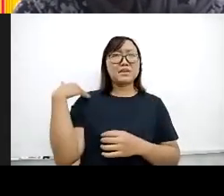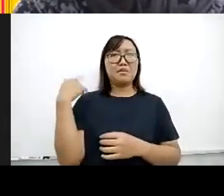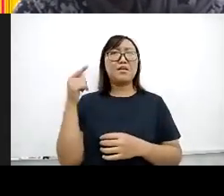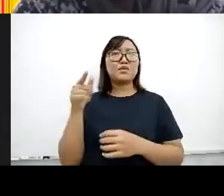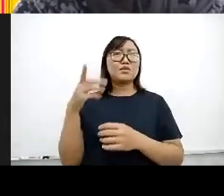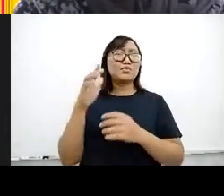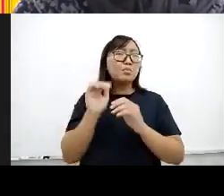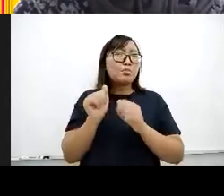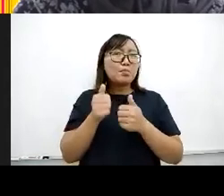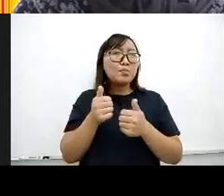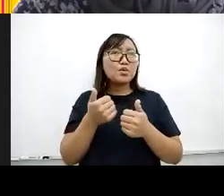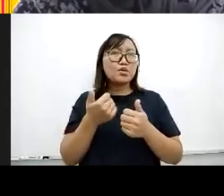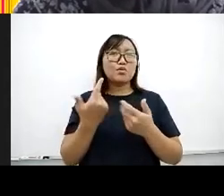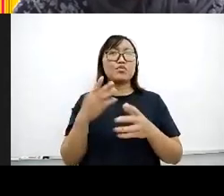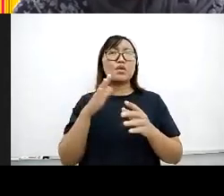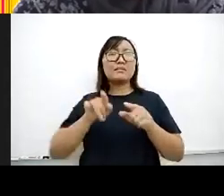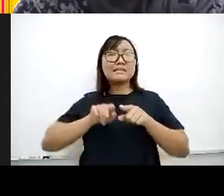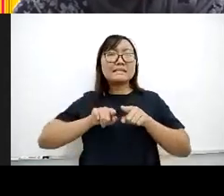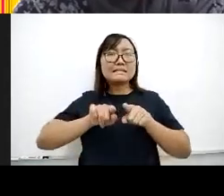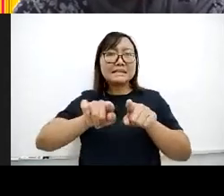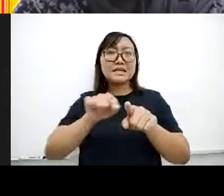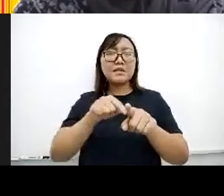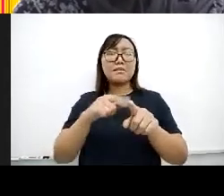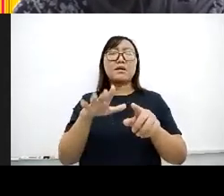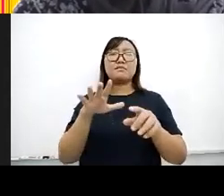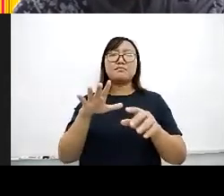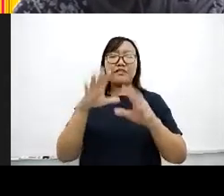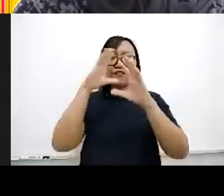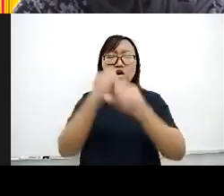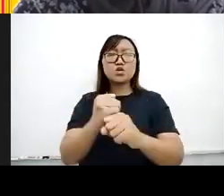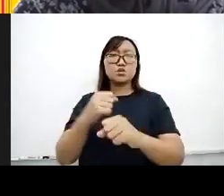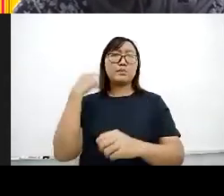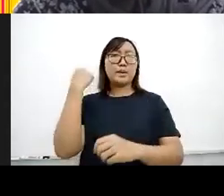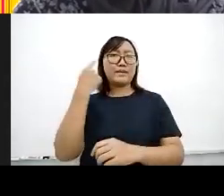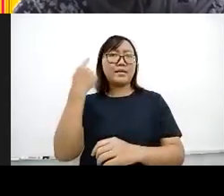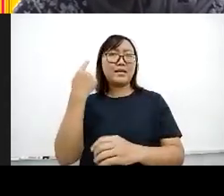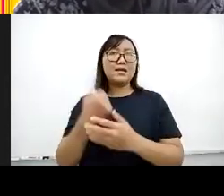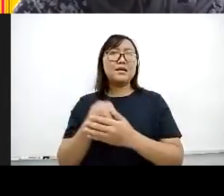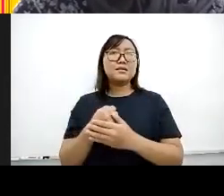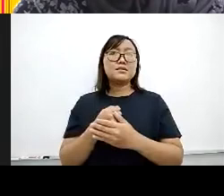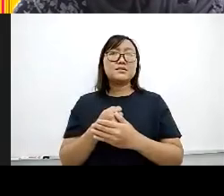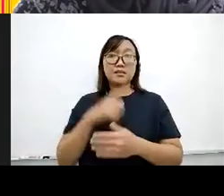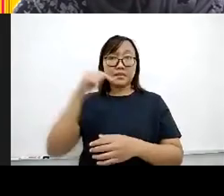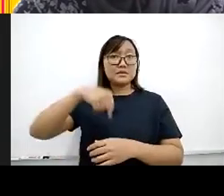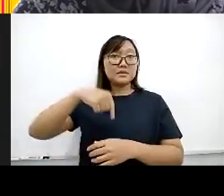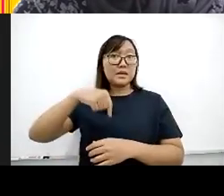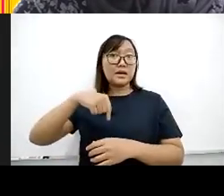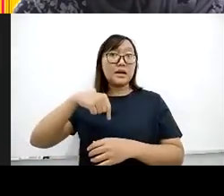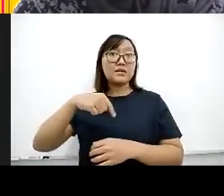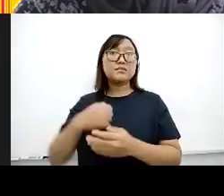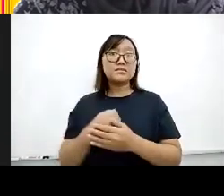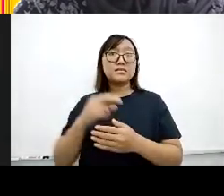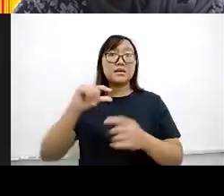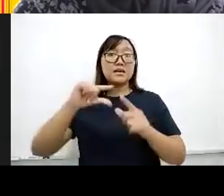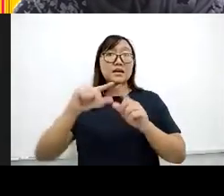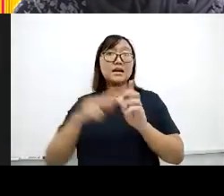itu sebenarnya selaras dengan prioritas pemerintah apalagi saat ini ketika sudah ada pantai ini sebenarnya